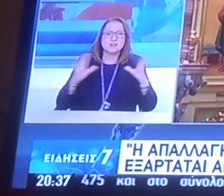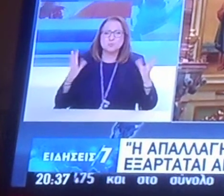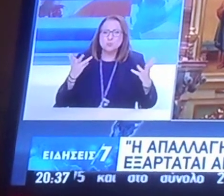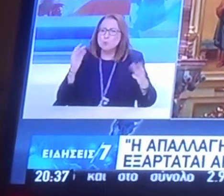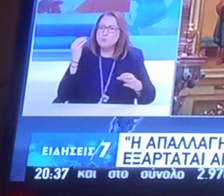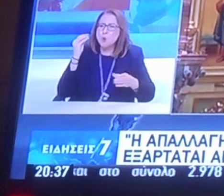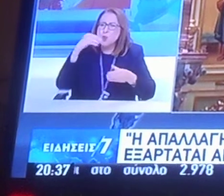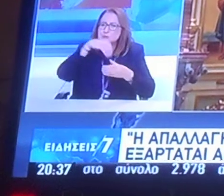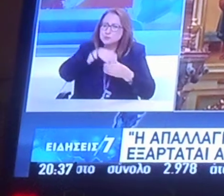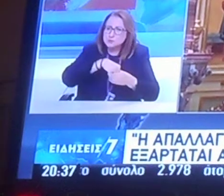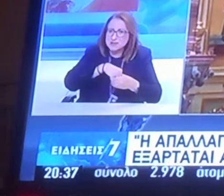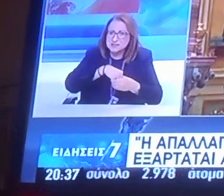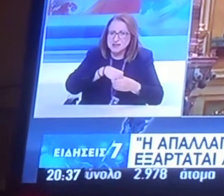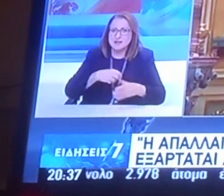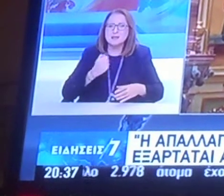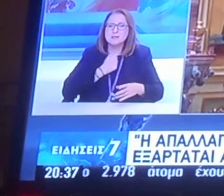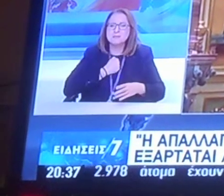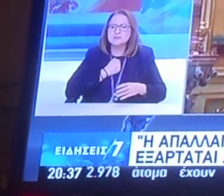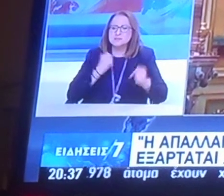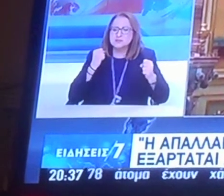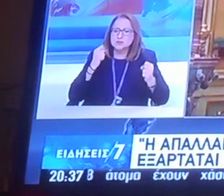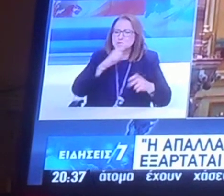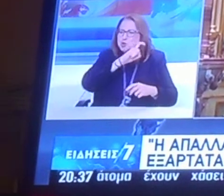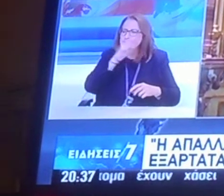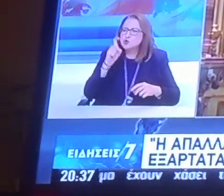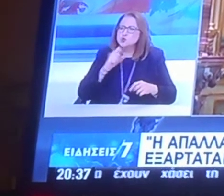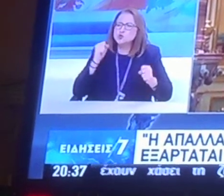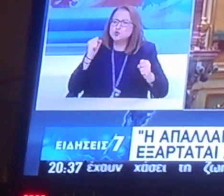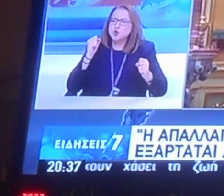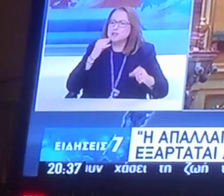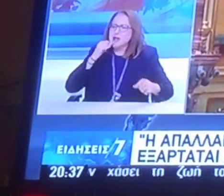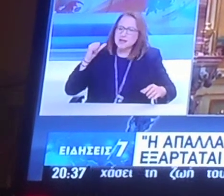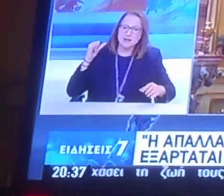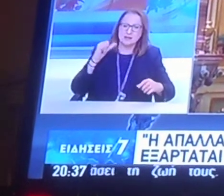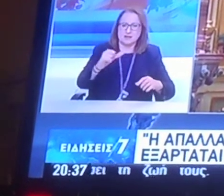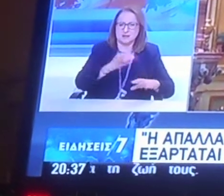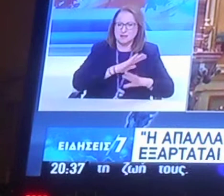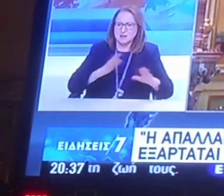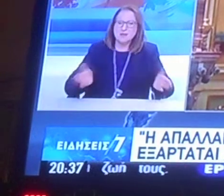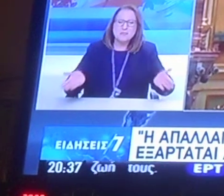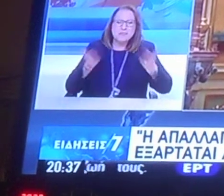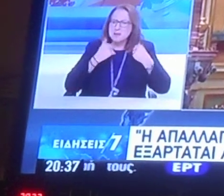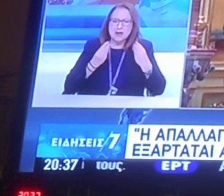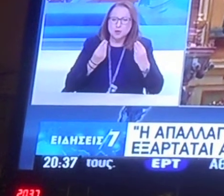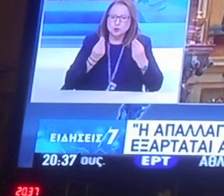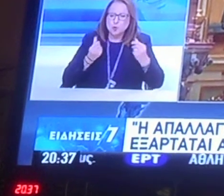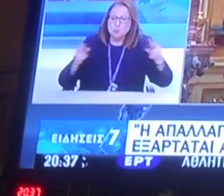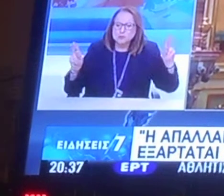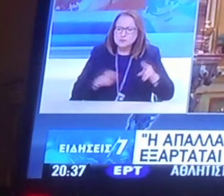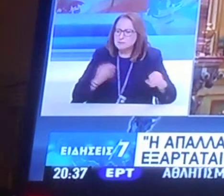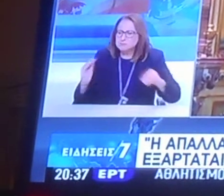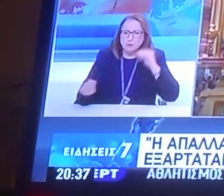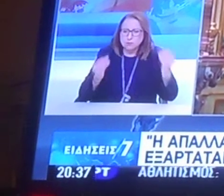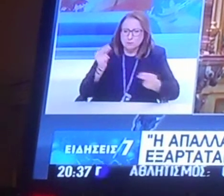ζωντανή και καμία έκτακτη κατάσταση δεν μπορεί να την περιορίσει. Εκείνο που